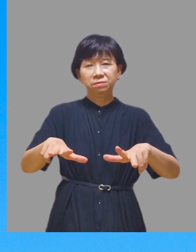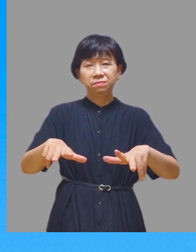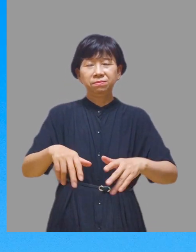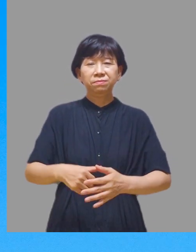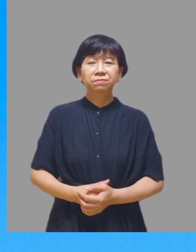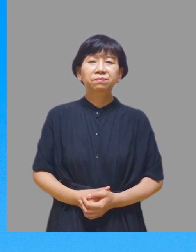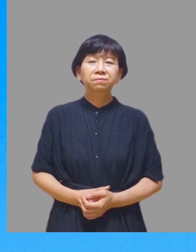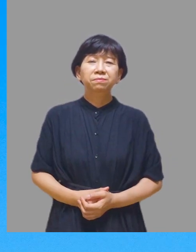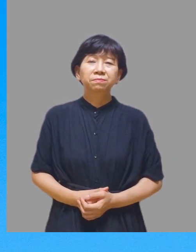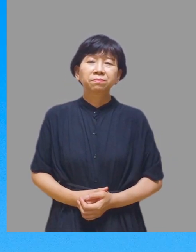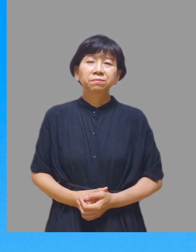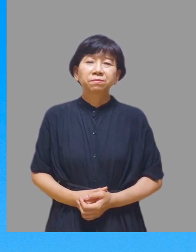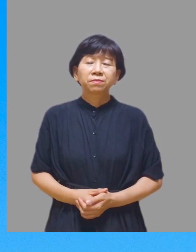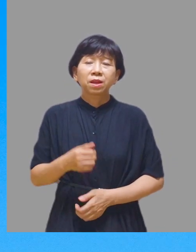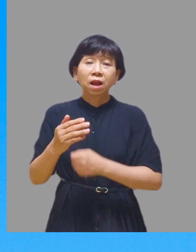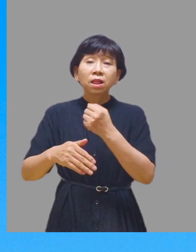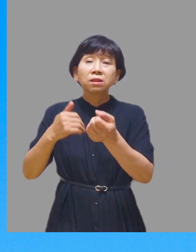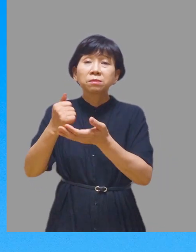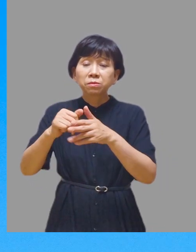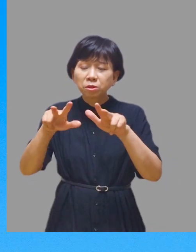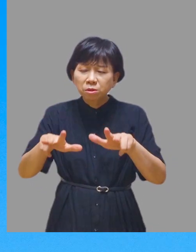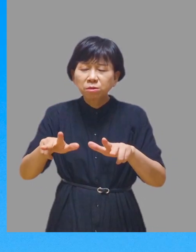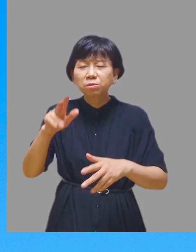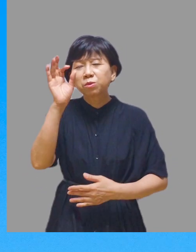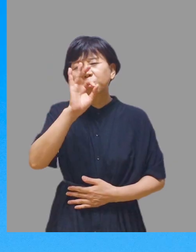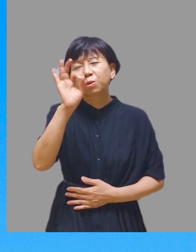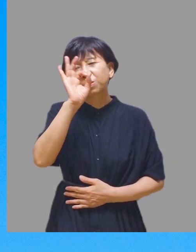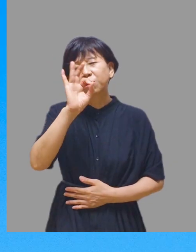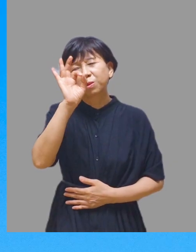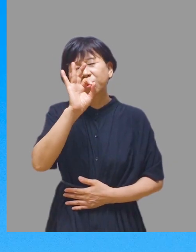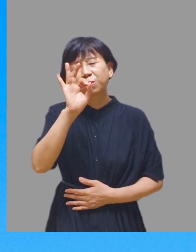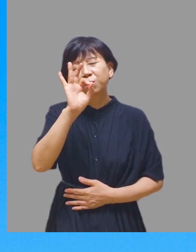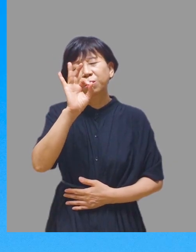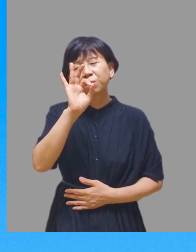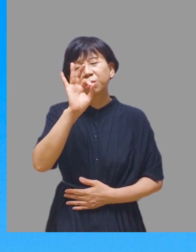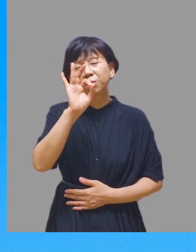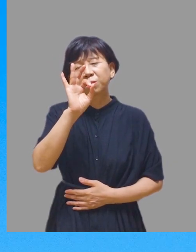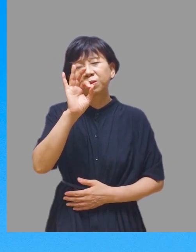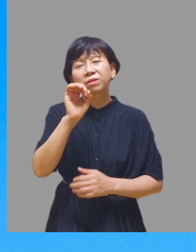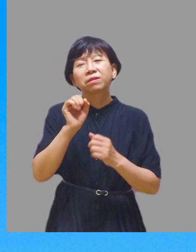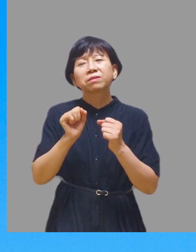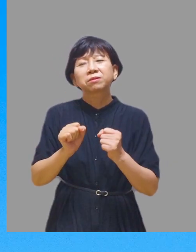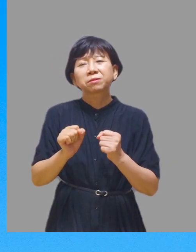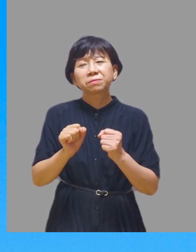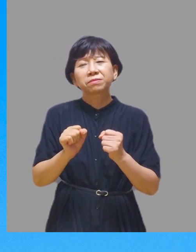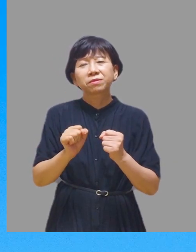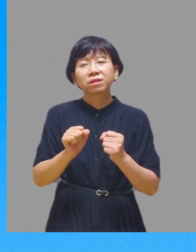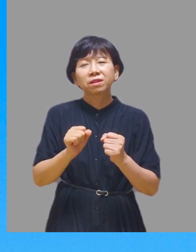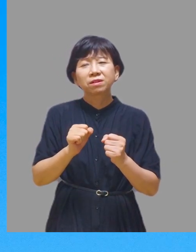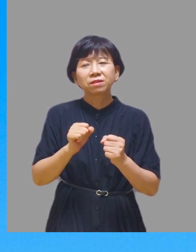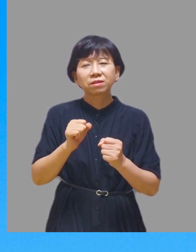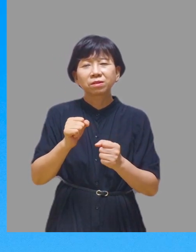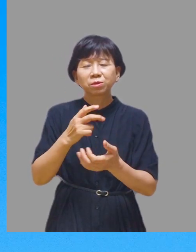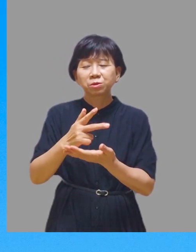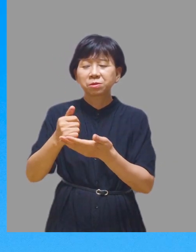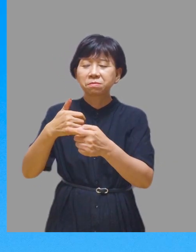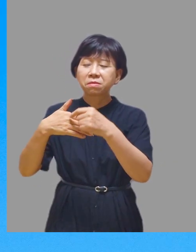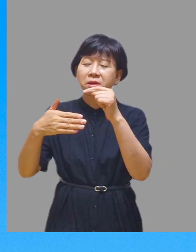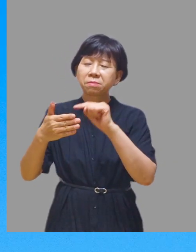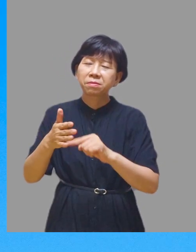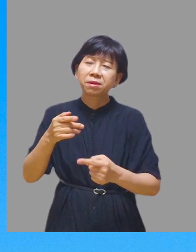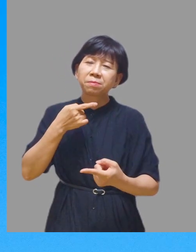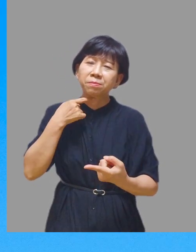믿습니다. 성도 여러분, 하나님은 지금도 누군가의 응답을 기다리고 계십니다. 그 무너진 틈 앞에서 주님,